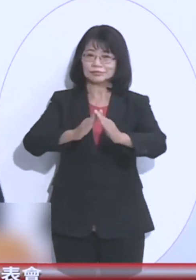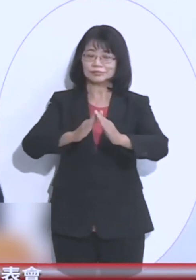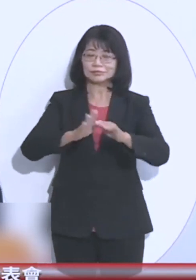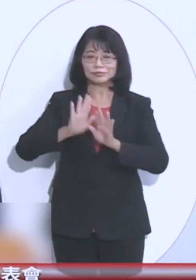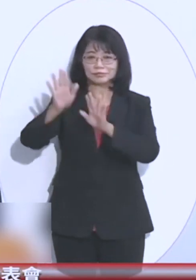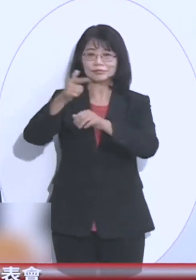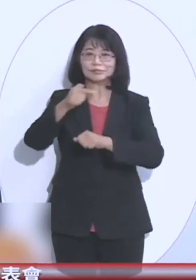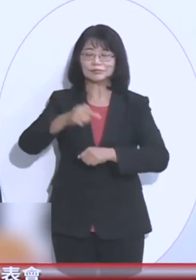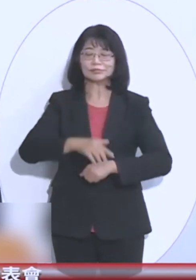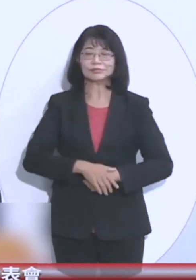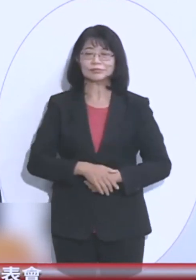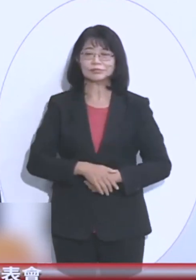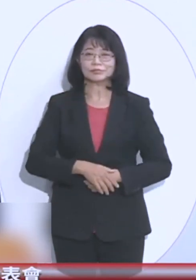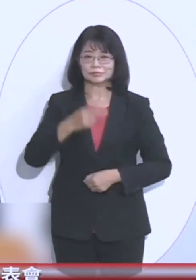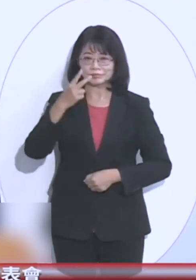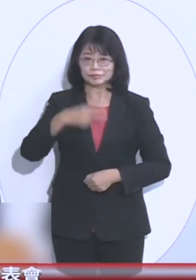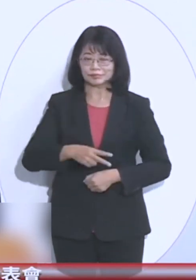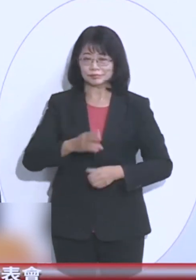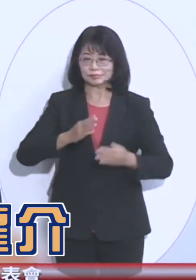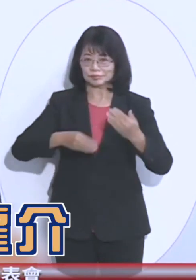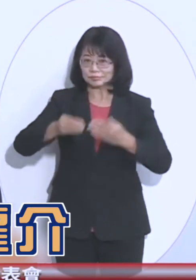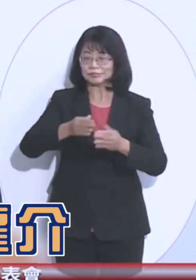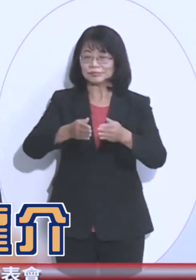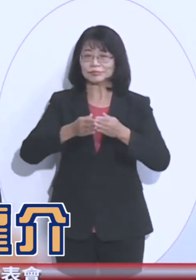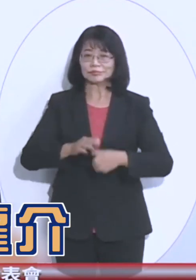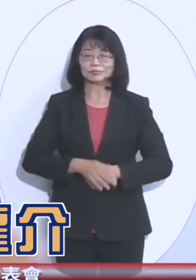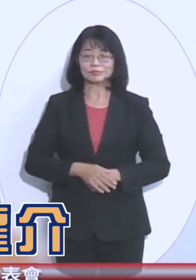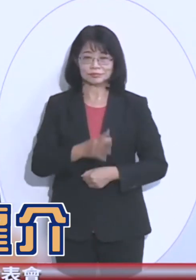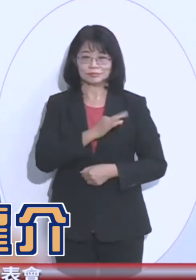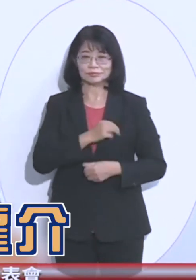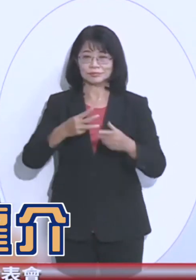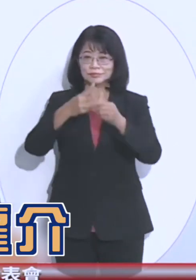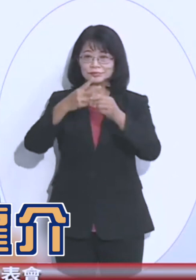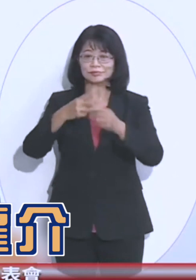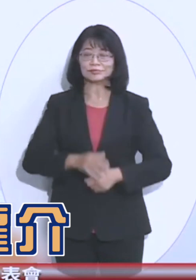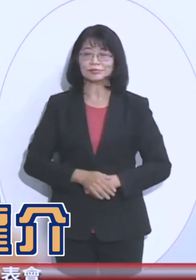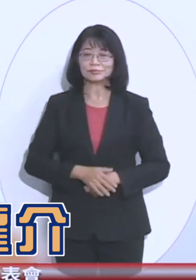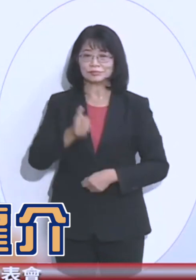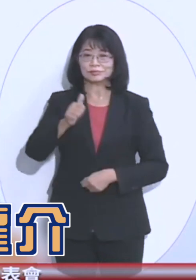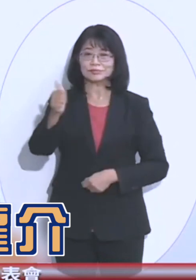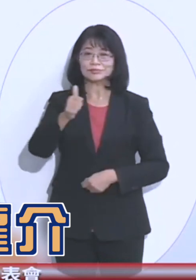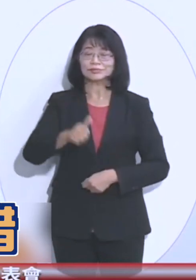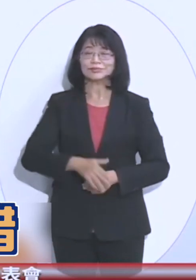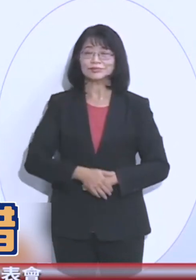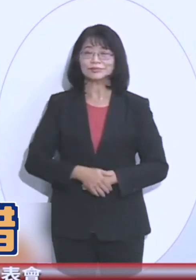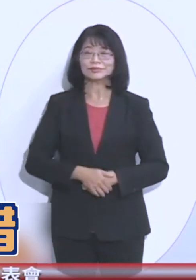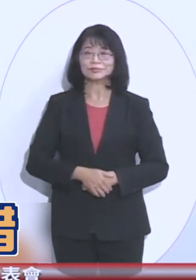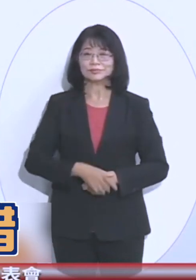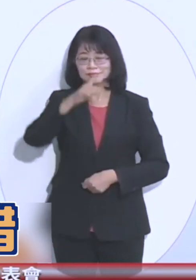地更加好，嘛应该更加好。登记3号，贾良改，